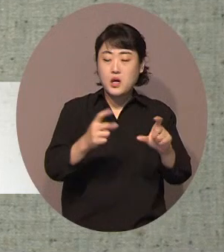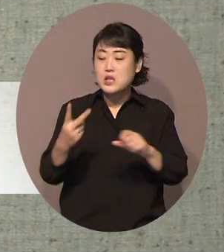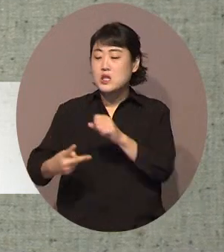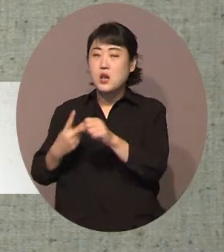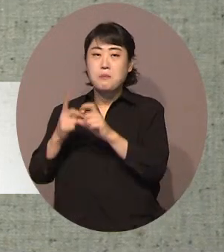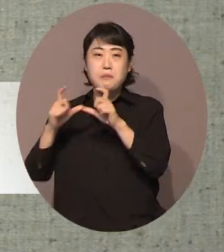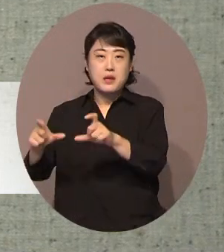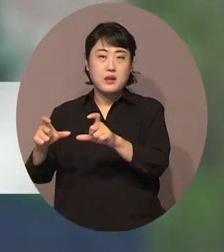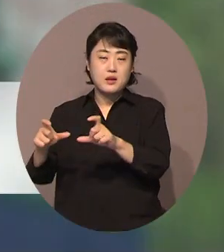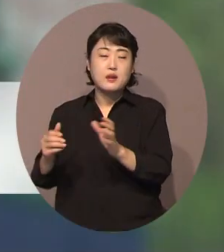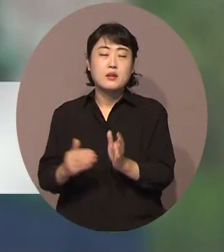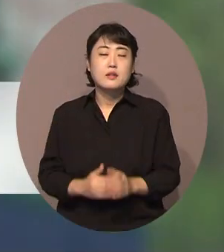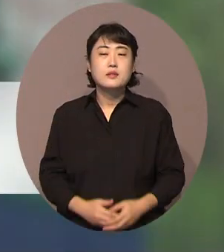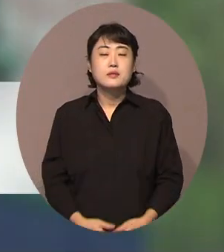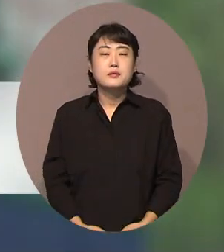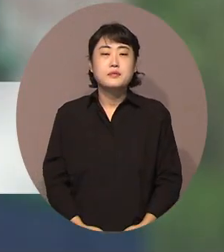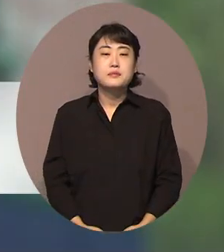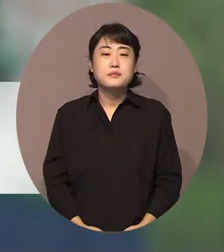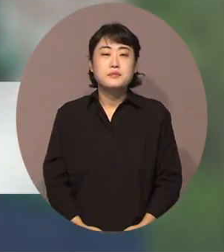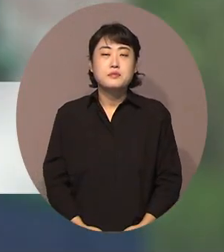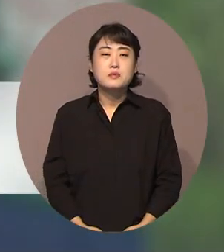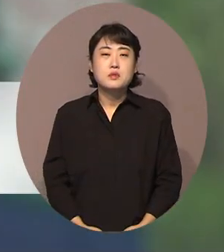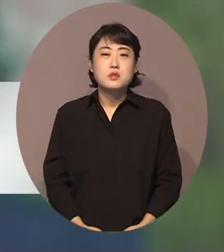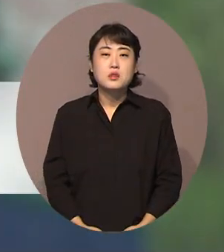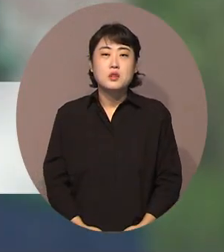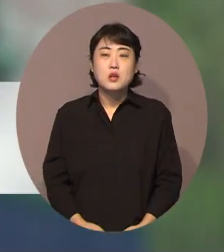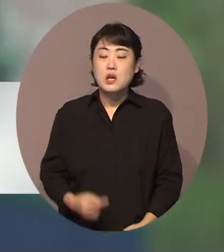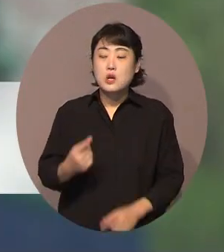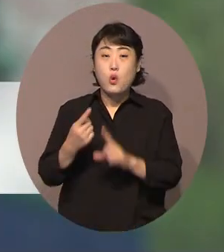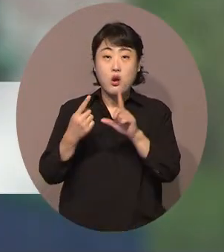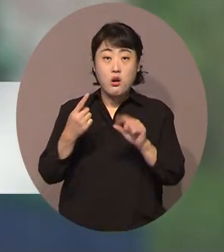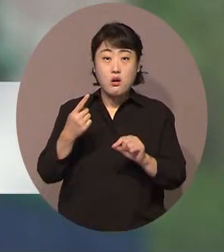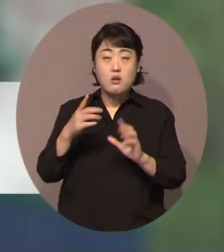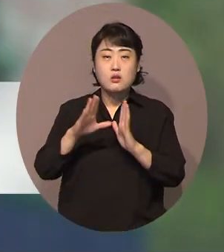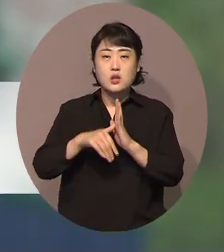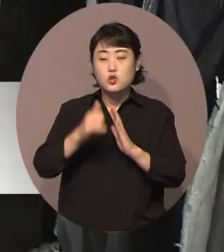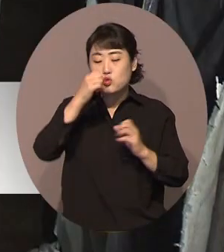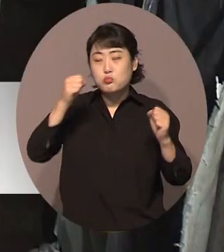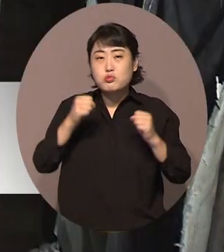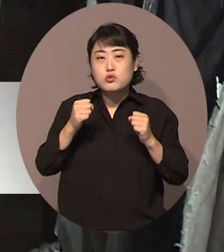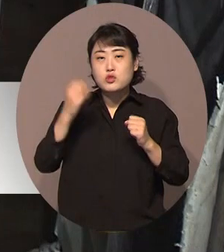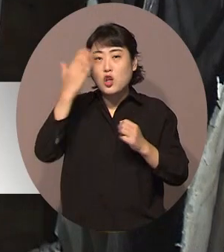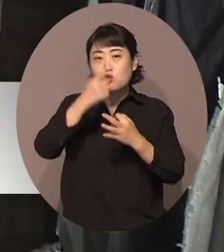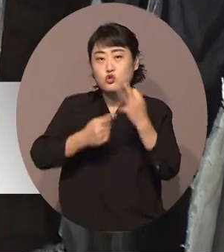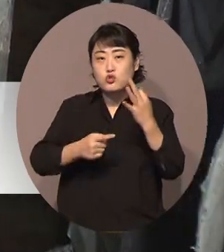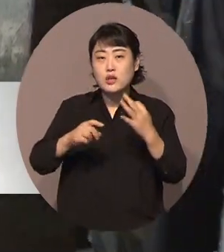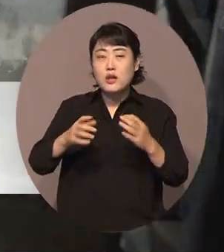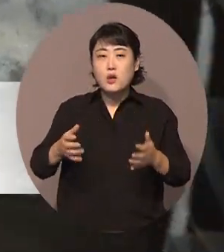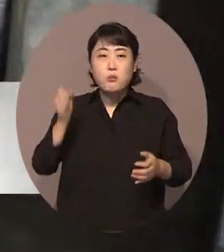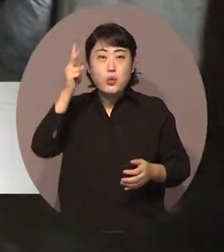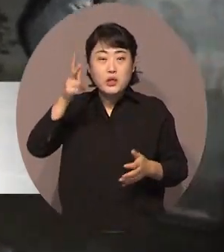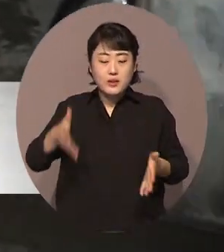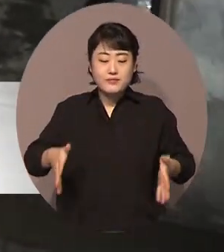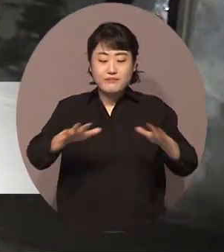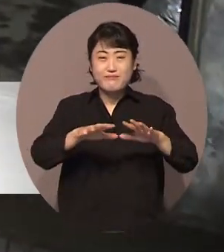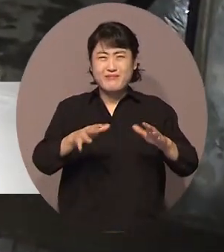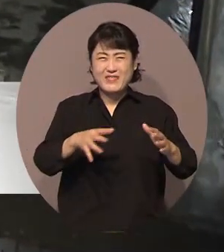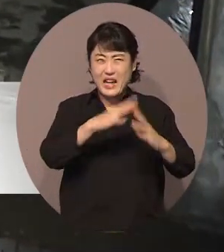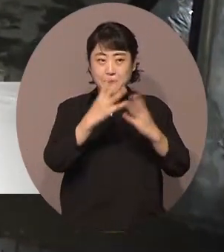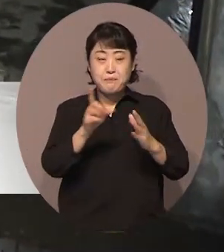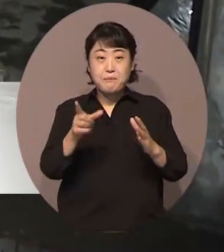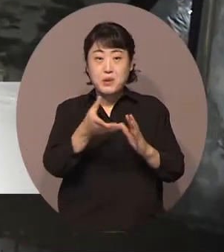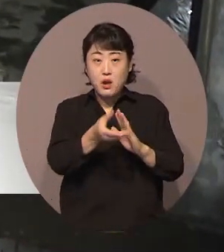각각 선고했습니다 이들은 지난 1월 충북 청주의 한 숙박 시설을 통째로 빌린 뒤 땅고를 파